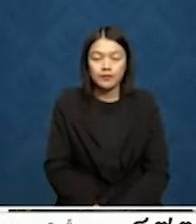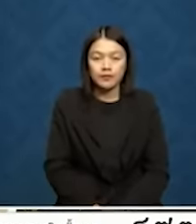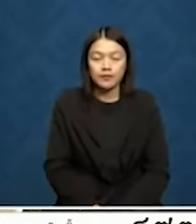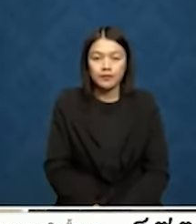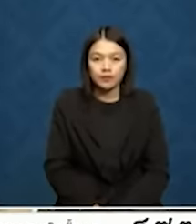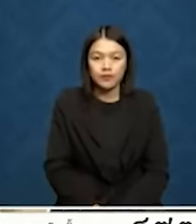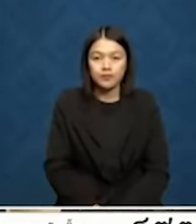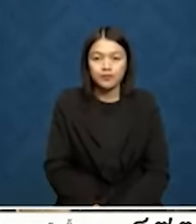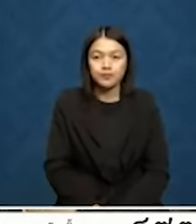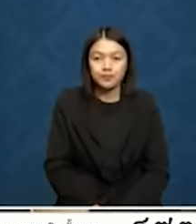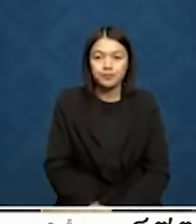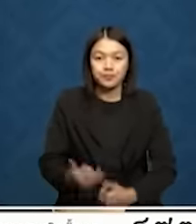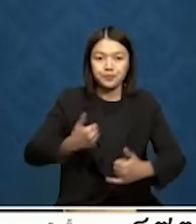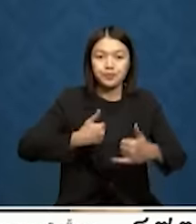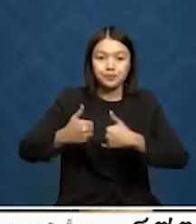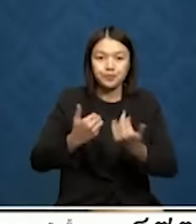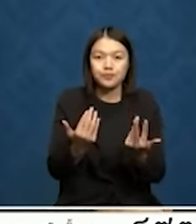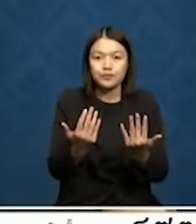ครับกำลังเดินเข้ามาครับ